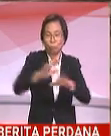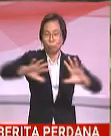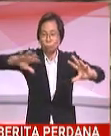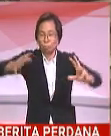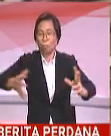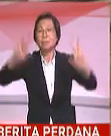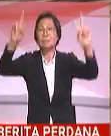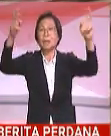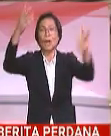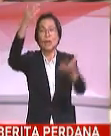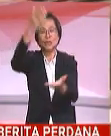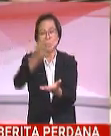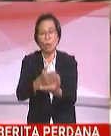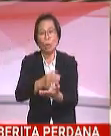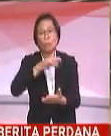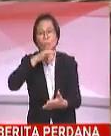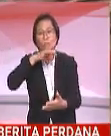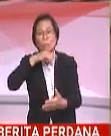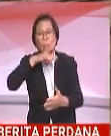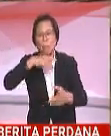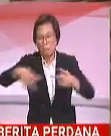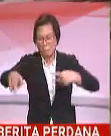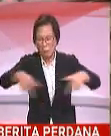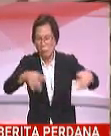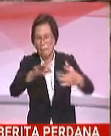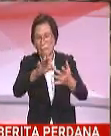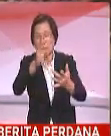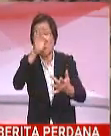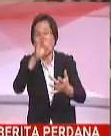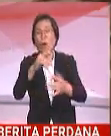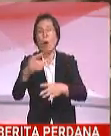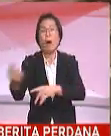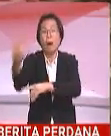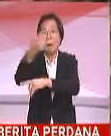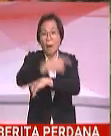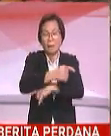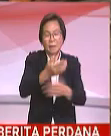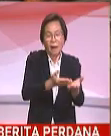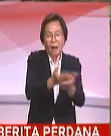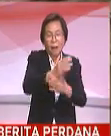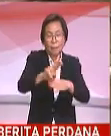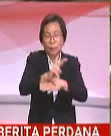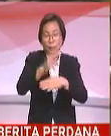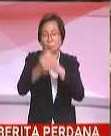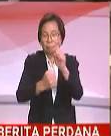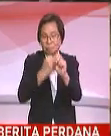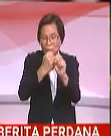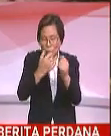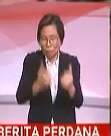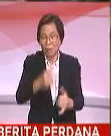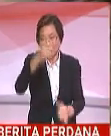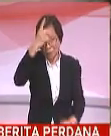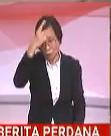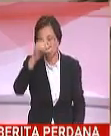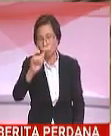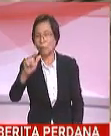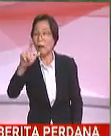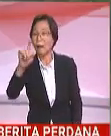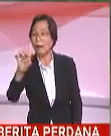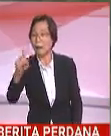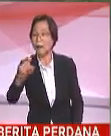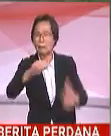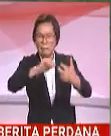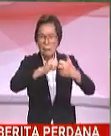tema menangani pencemaran plastik yang dipilih untuk Hari Hak-Hak Pengguna Sedunia tahun ini. Datuk Seri Alexander berkata